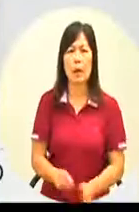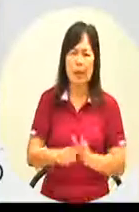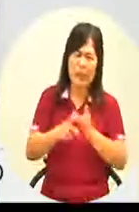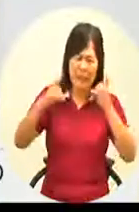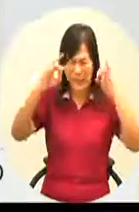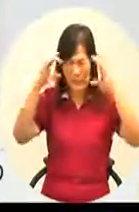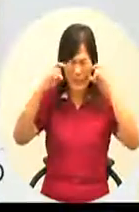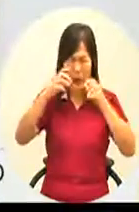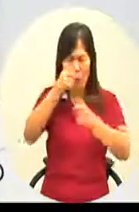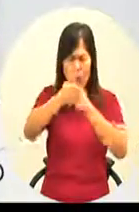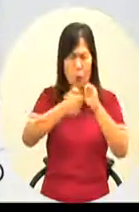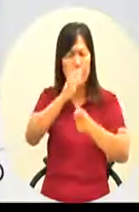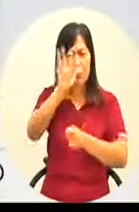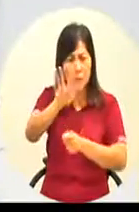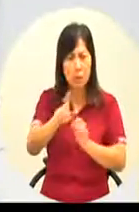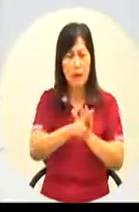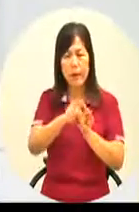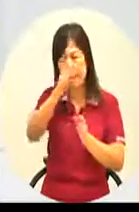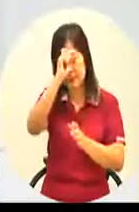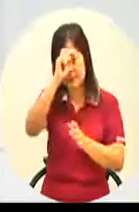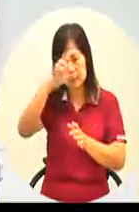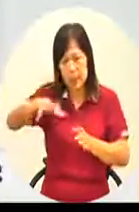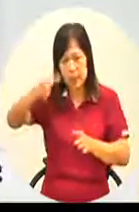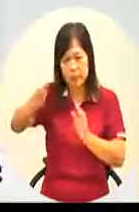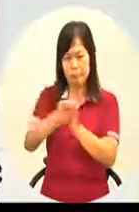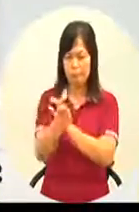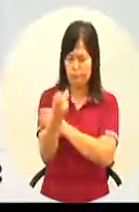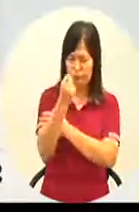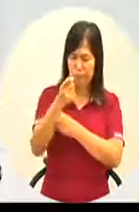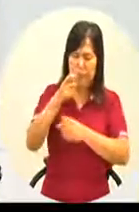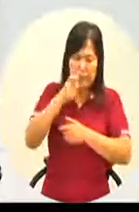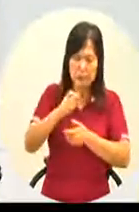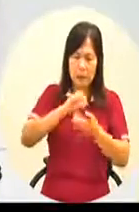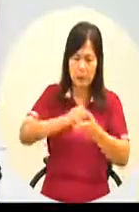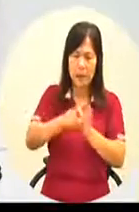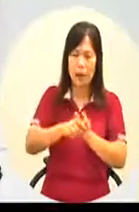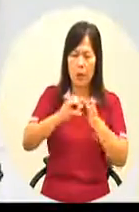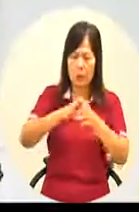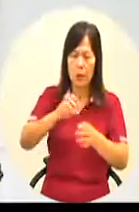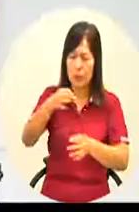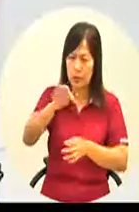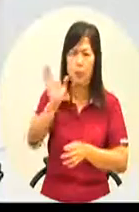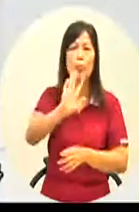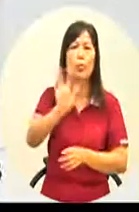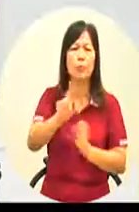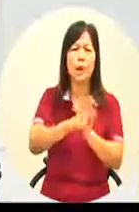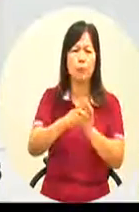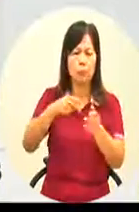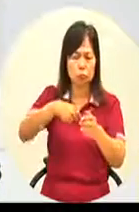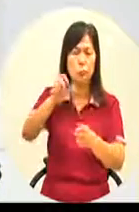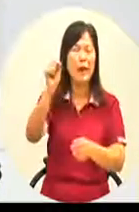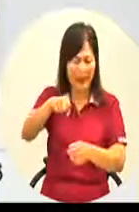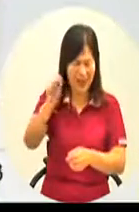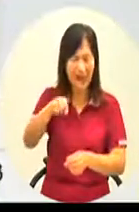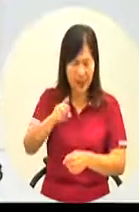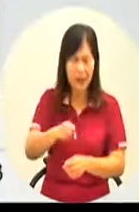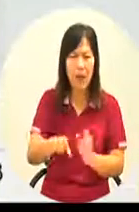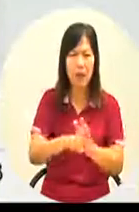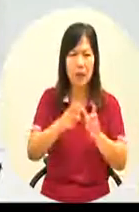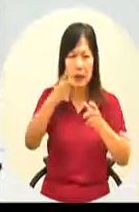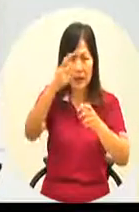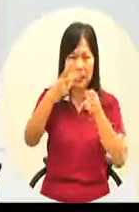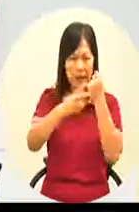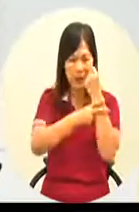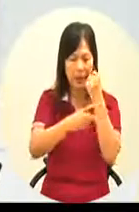50年，希望局长你硬起来，两位区长硬起来，莫为着回馈金，去遐共顶头，一年